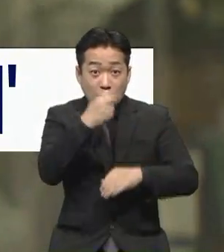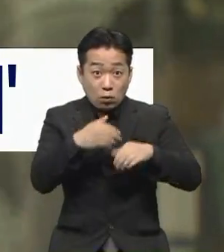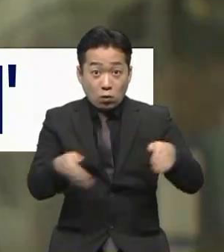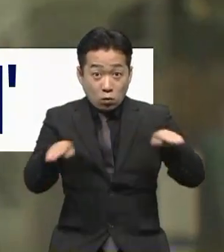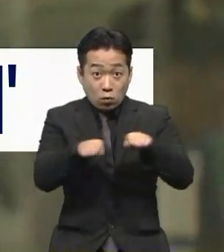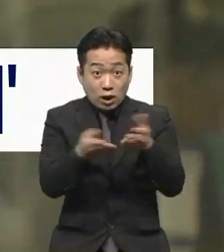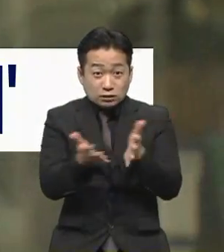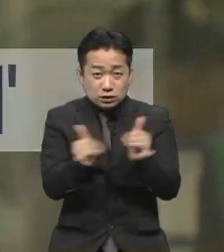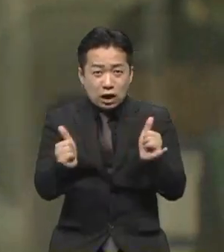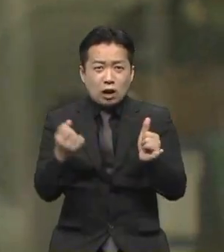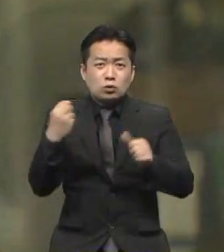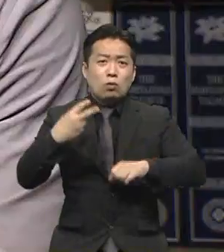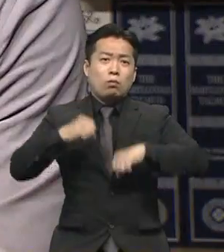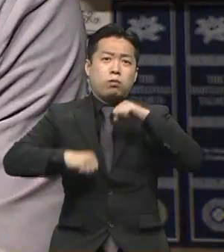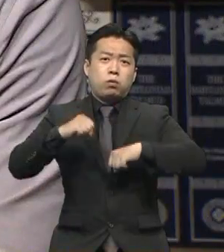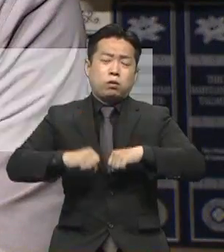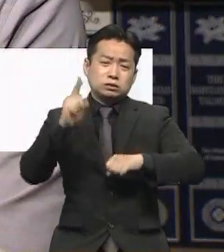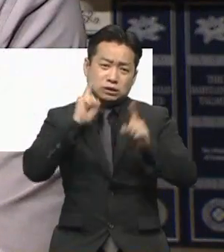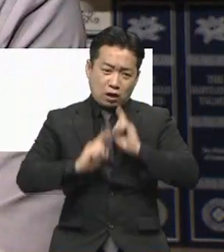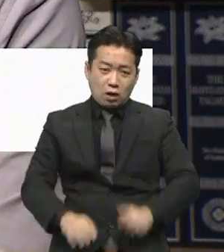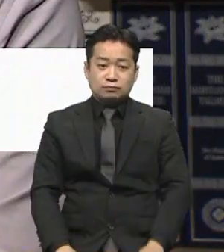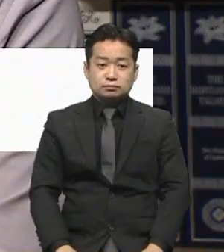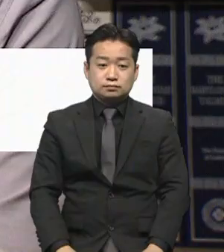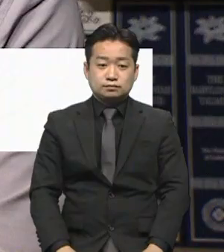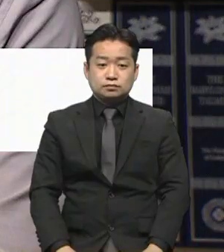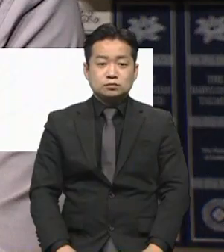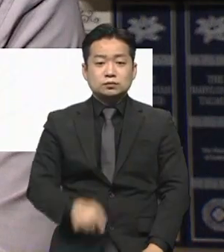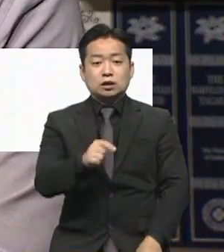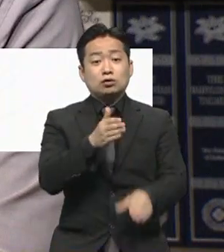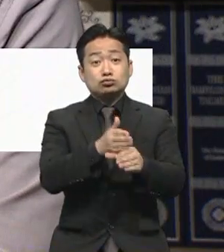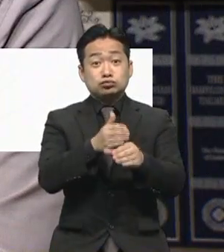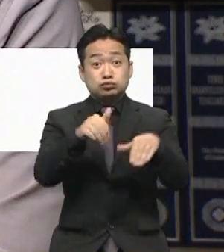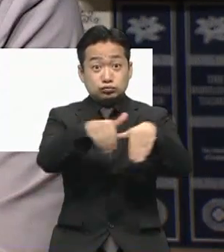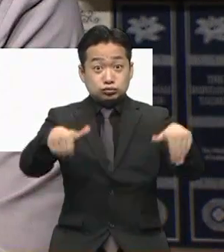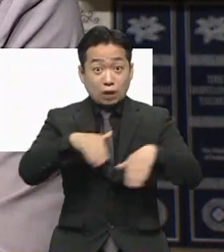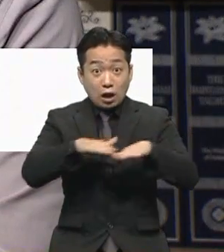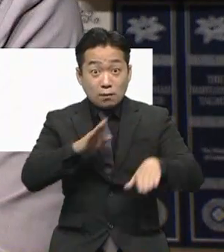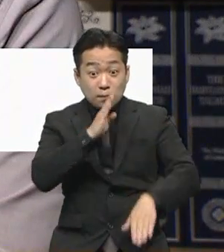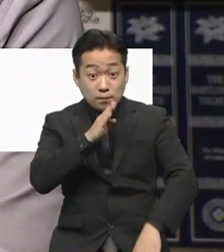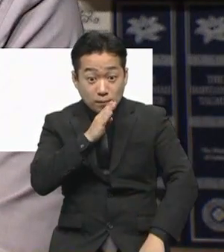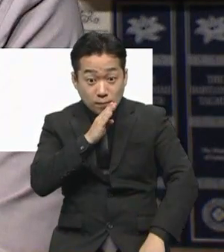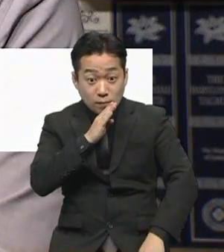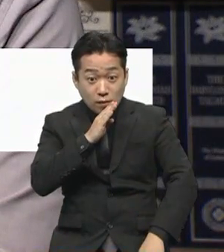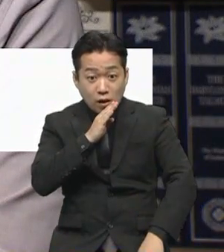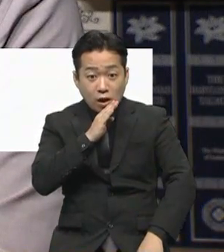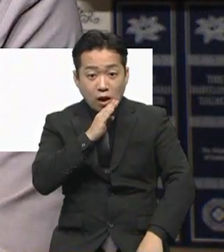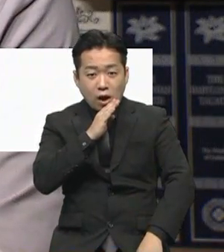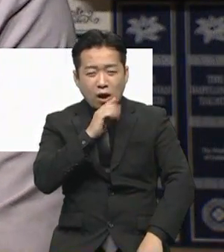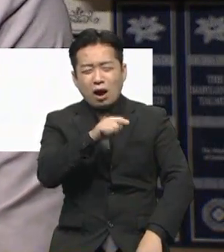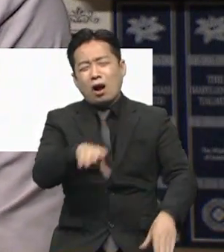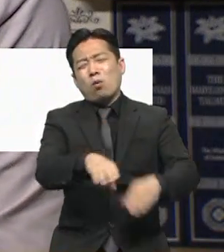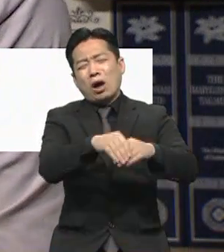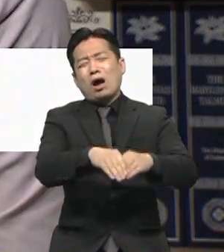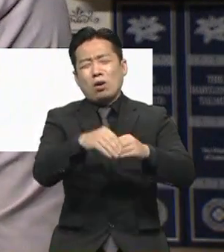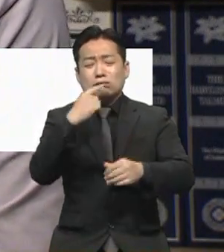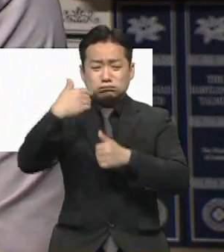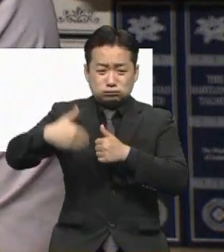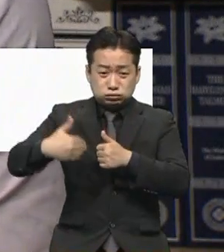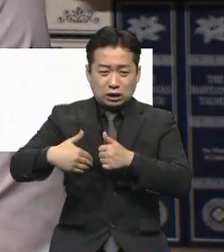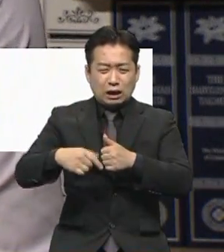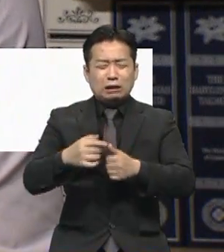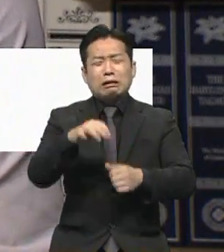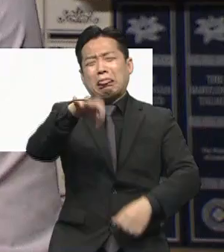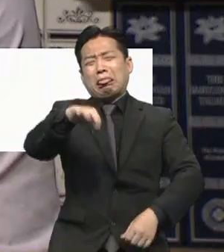또 상처를 입었습니다 으 사업장으로 가벼워야 단어 하나 방학에 장양 1화 자막 너가 완